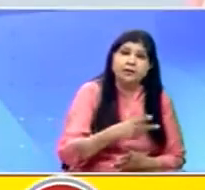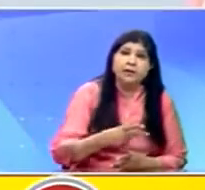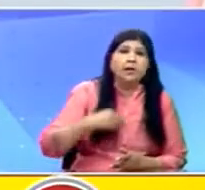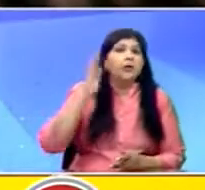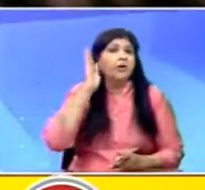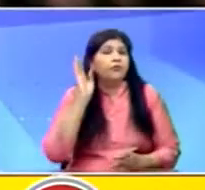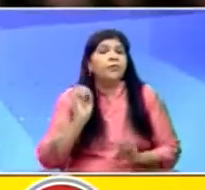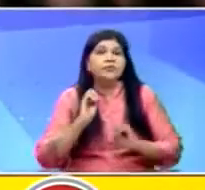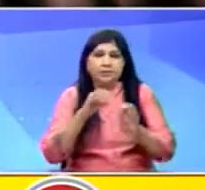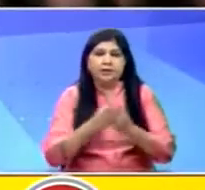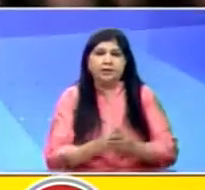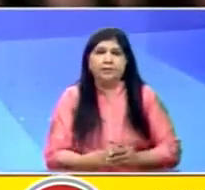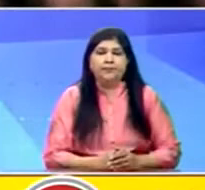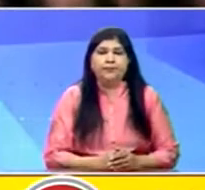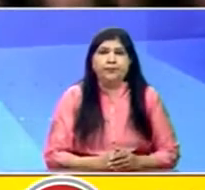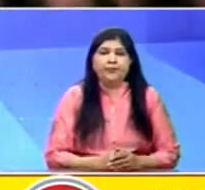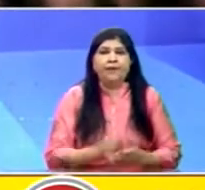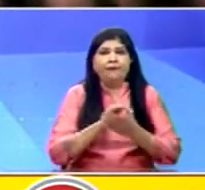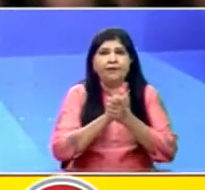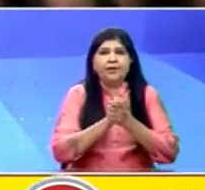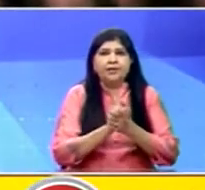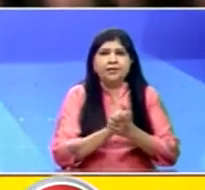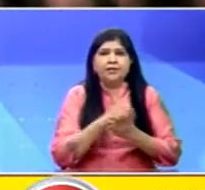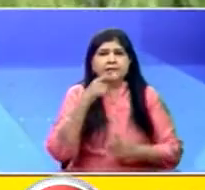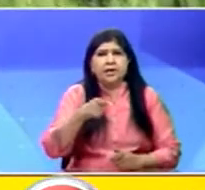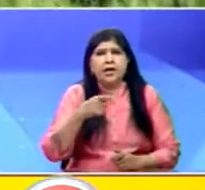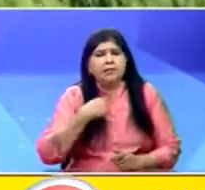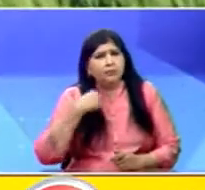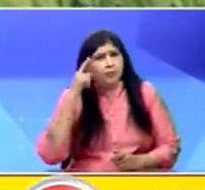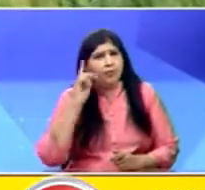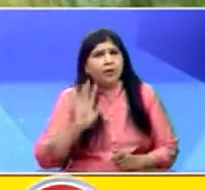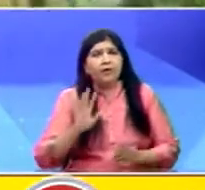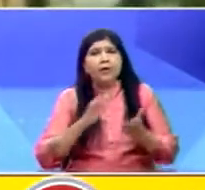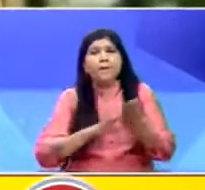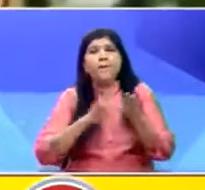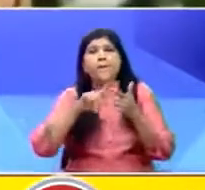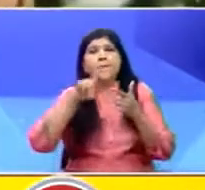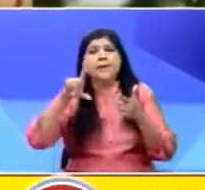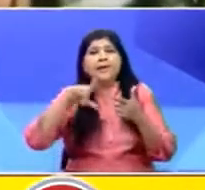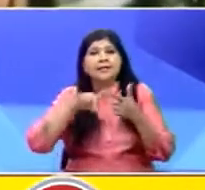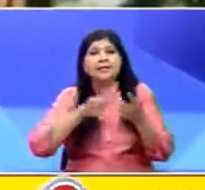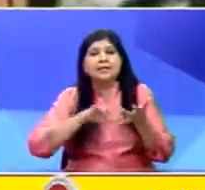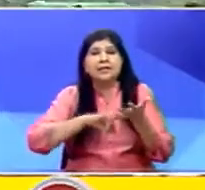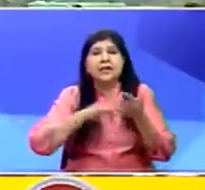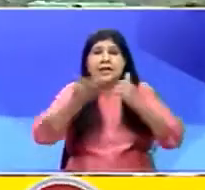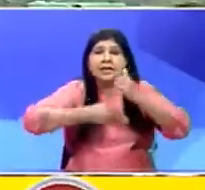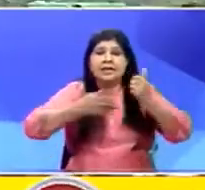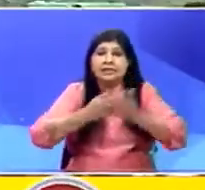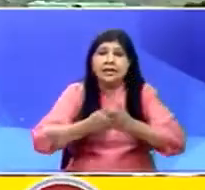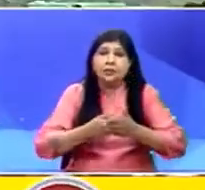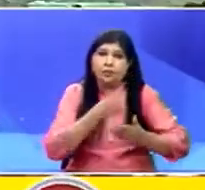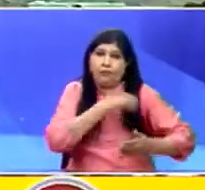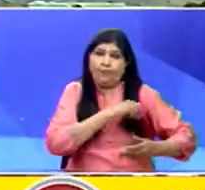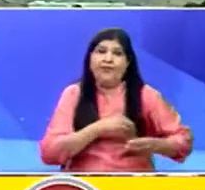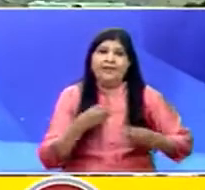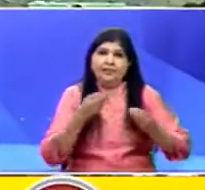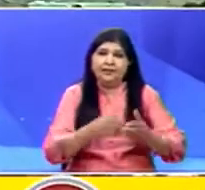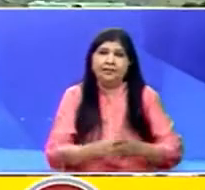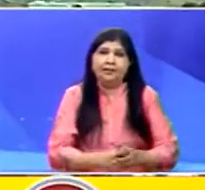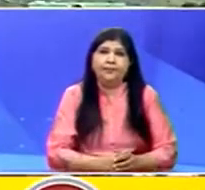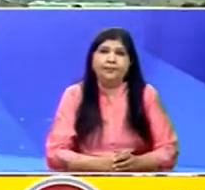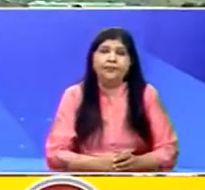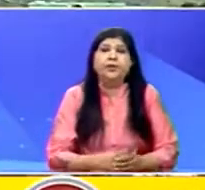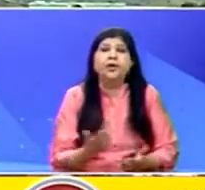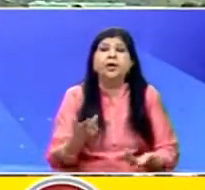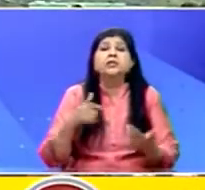भी बढ़ानी है। और साथियों, आप तो भली भांति जानते हैं, मिलेट्स किसानों के लिए भी फायदेमंद है और वो